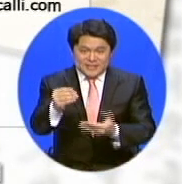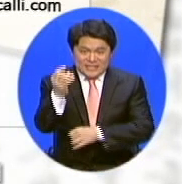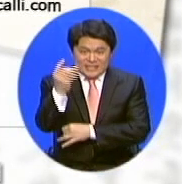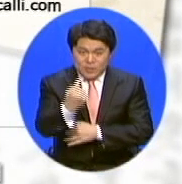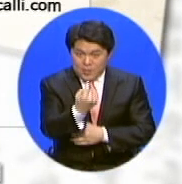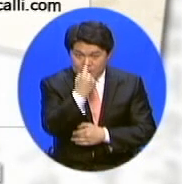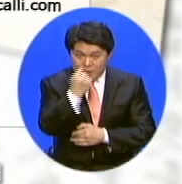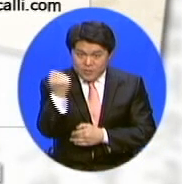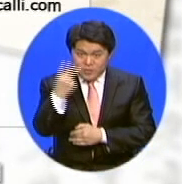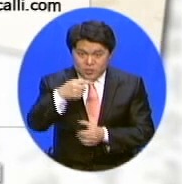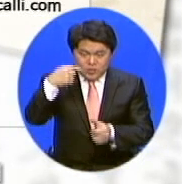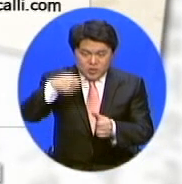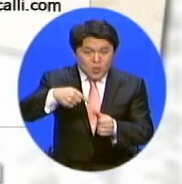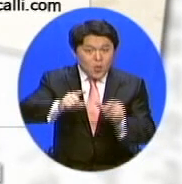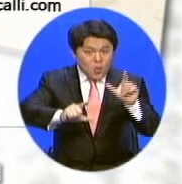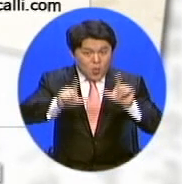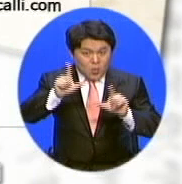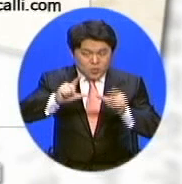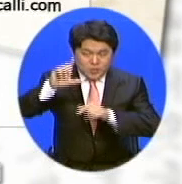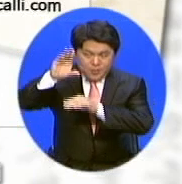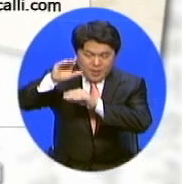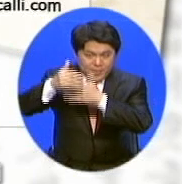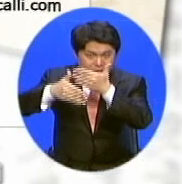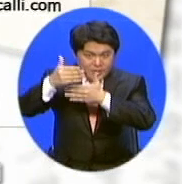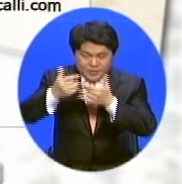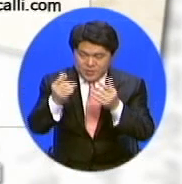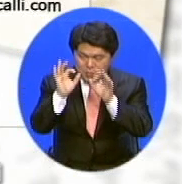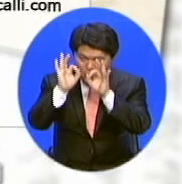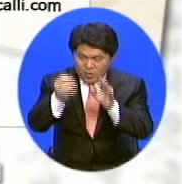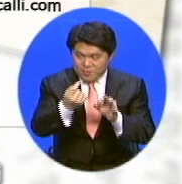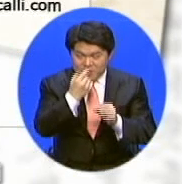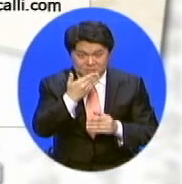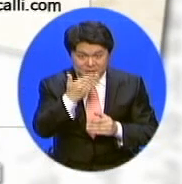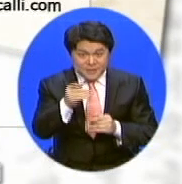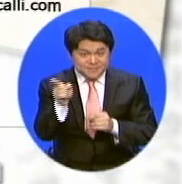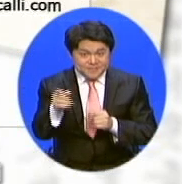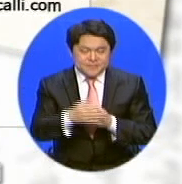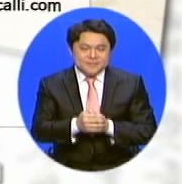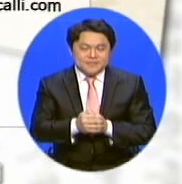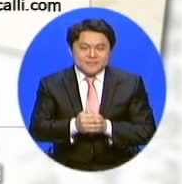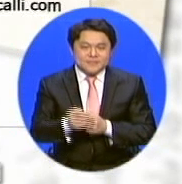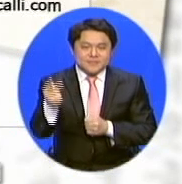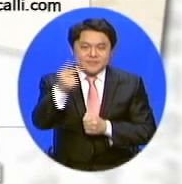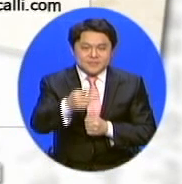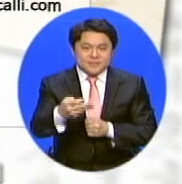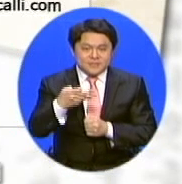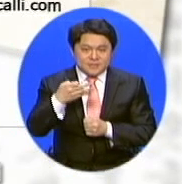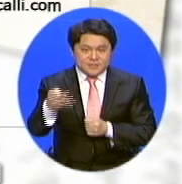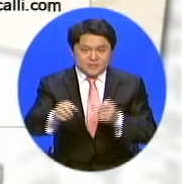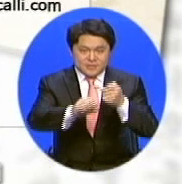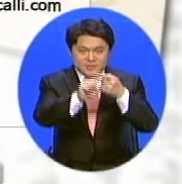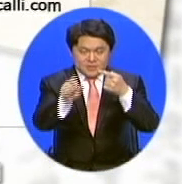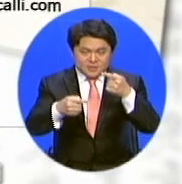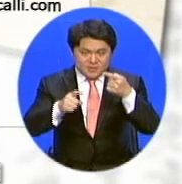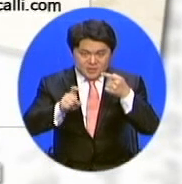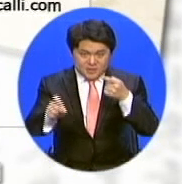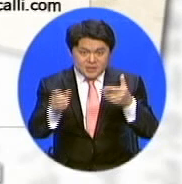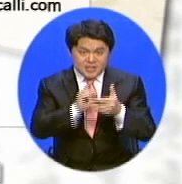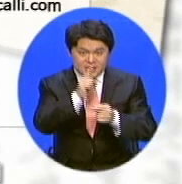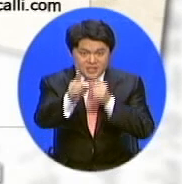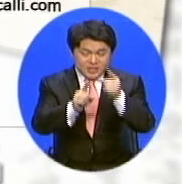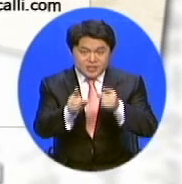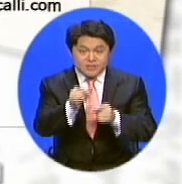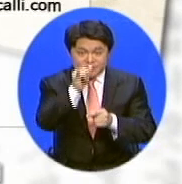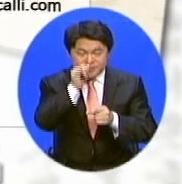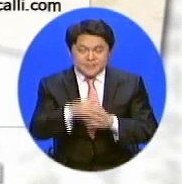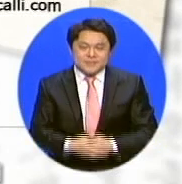습득 과정과 지도하는 모습을 영상과 함께 배워나갈 수 있는 이 교재는 2014년 1월 10일까지 신청 접수를